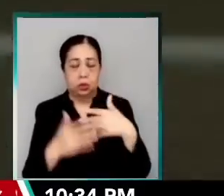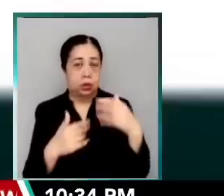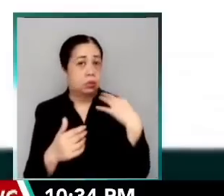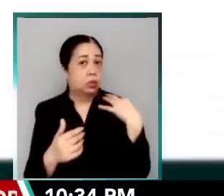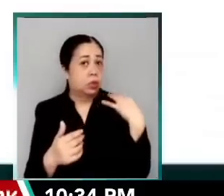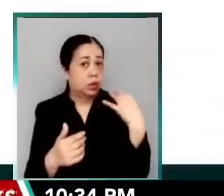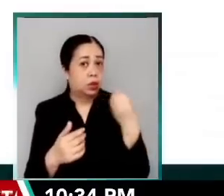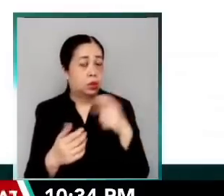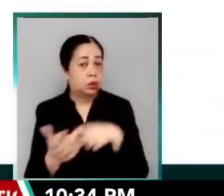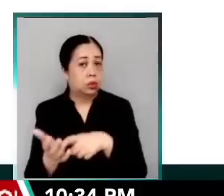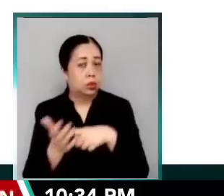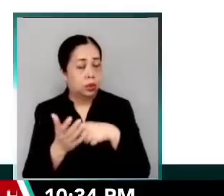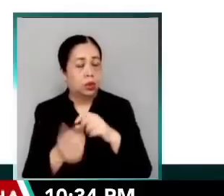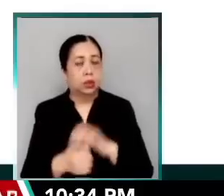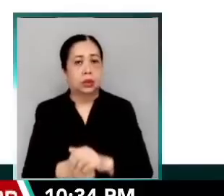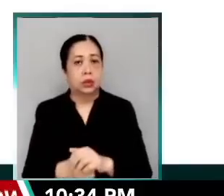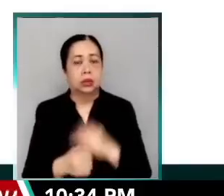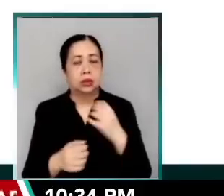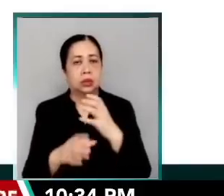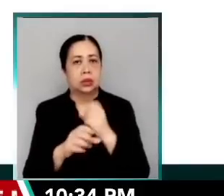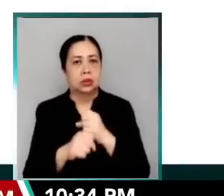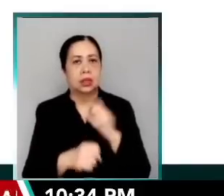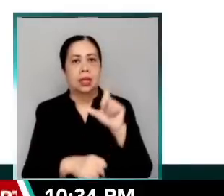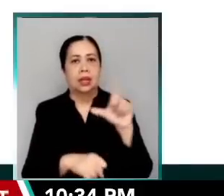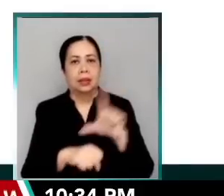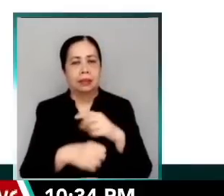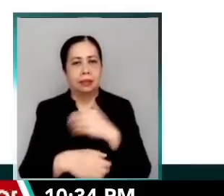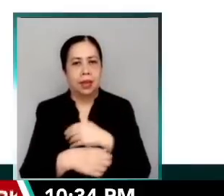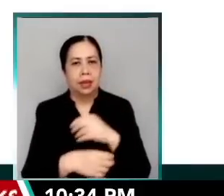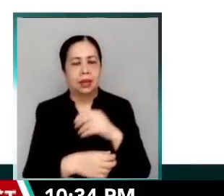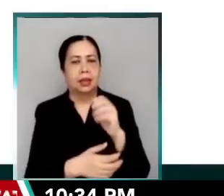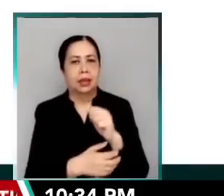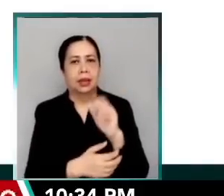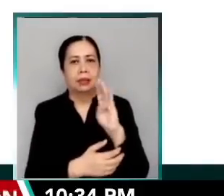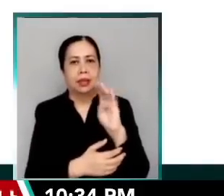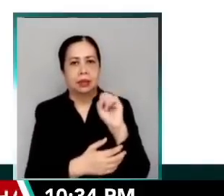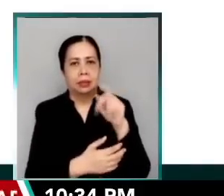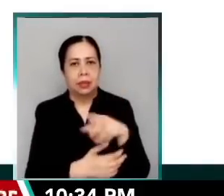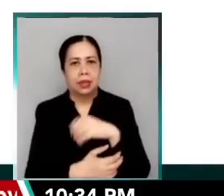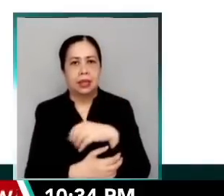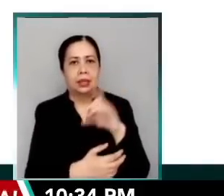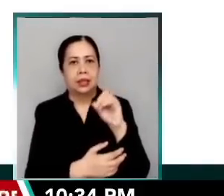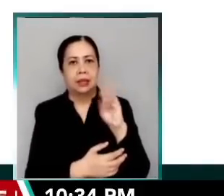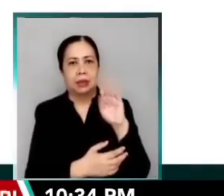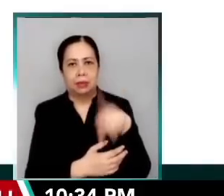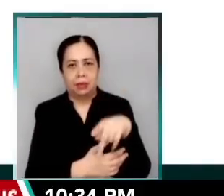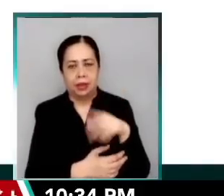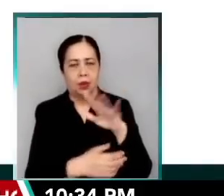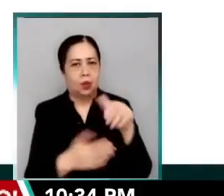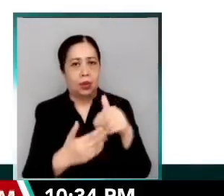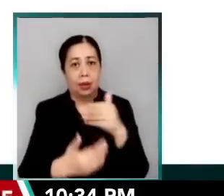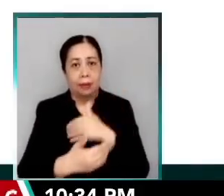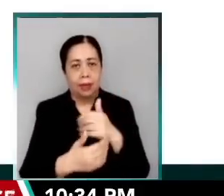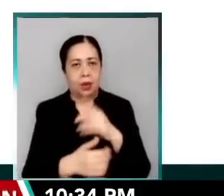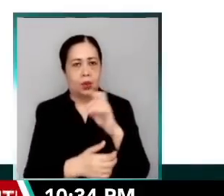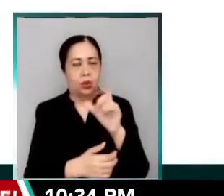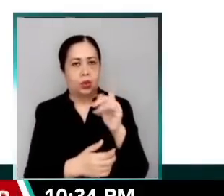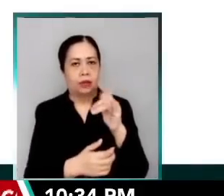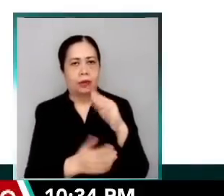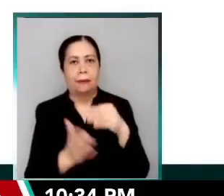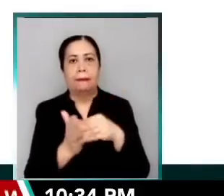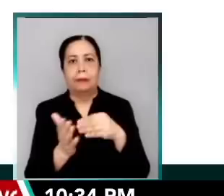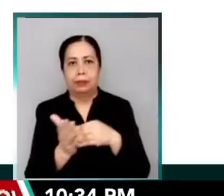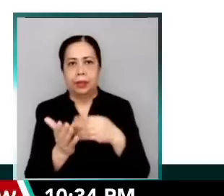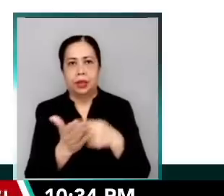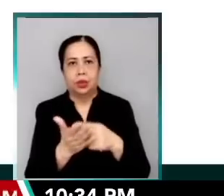obligado. Huhugutin sa Land Bank, Bangko Sentral ng Pilipinas at Development Bank of the Philippines ang 125 billion pesos na inisyal